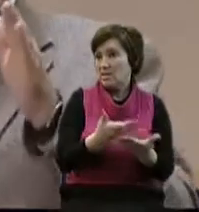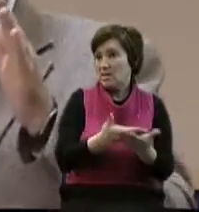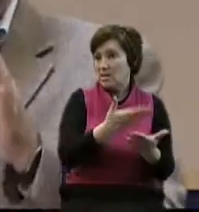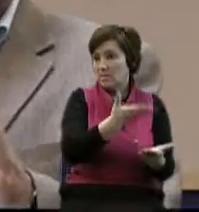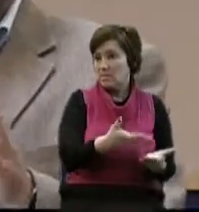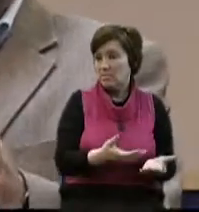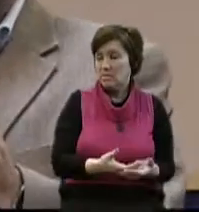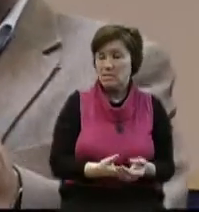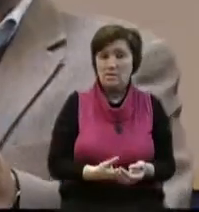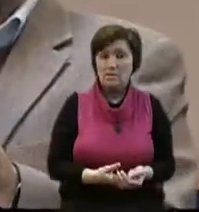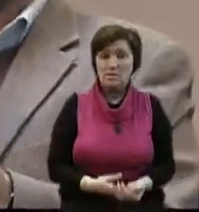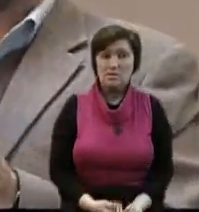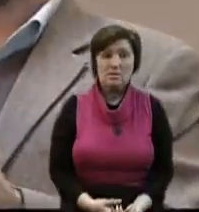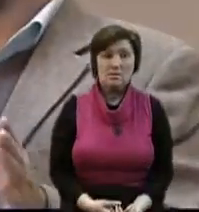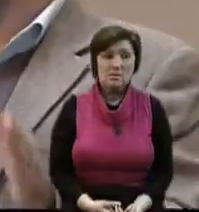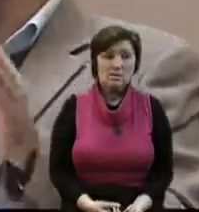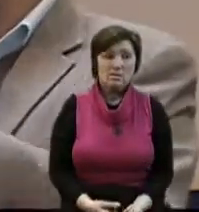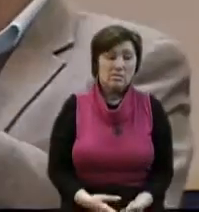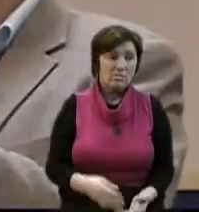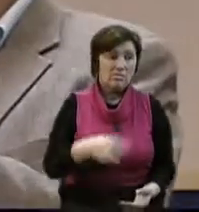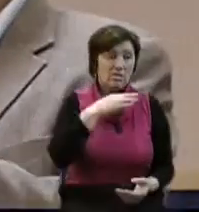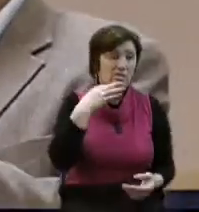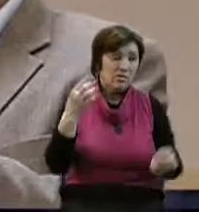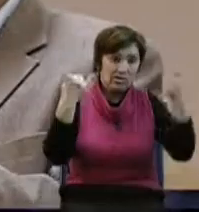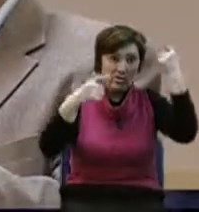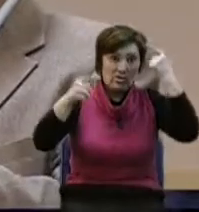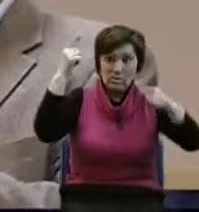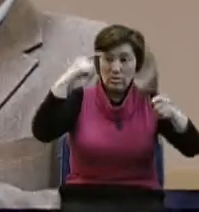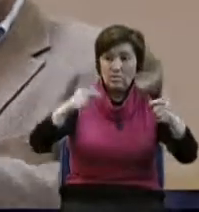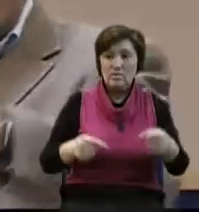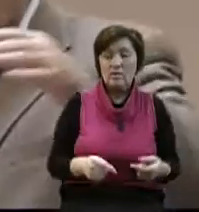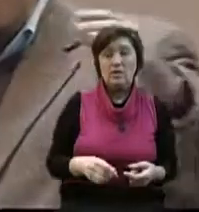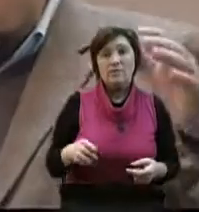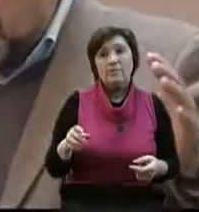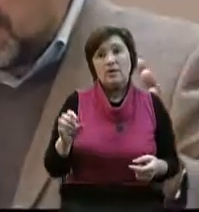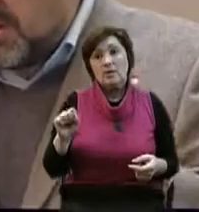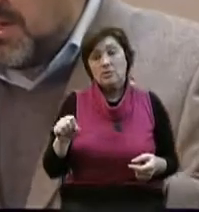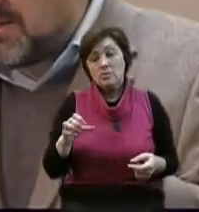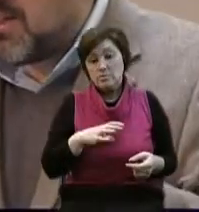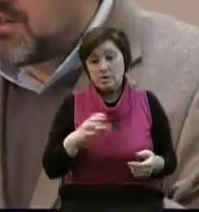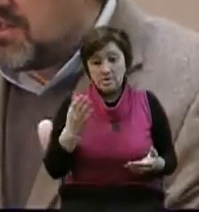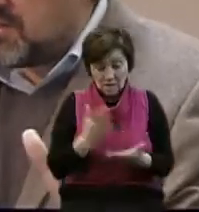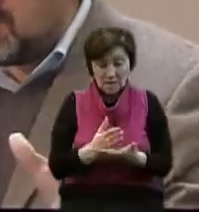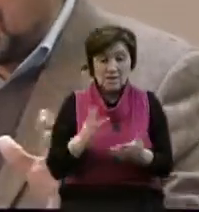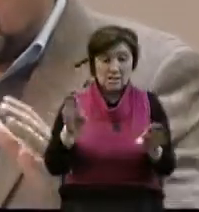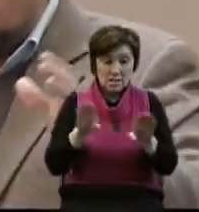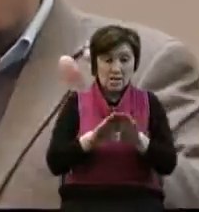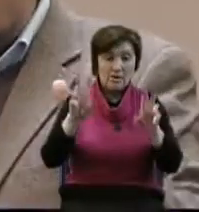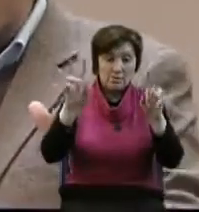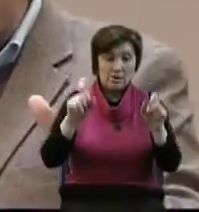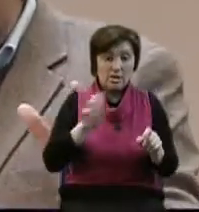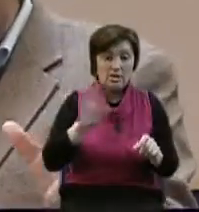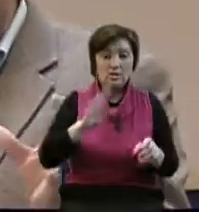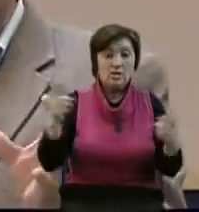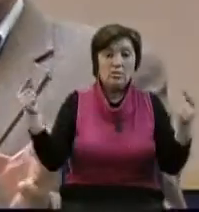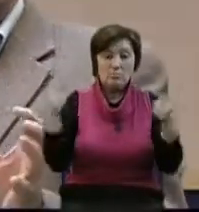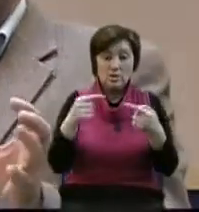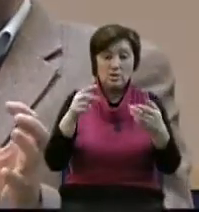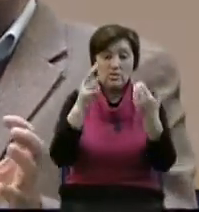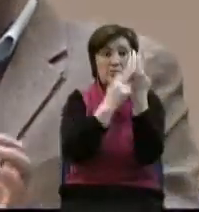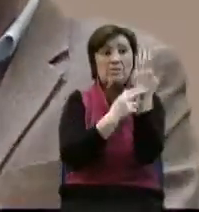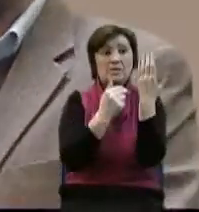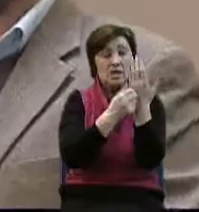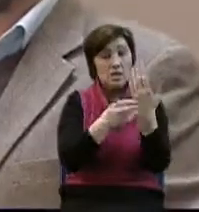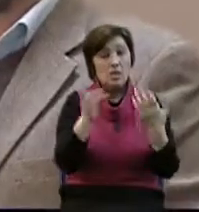правила и постановления, они не противоречат Писанию, в лучшем. Но в худшем случае, так тоже бывает,